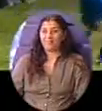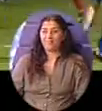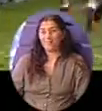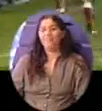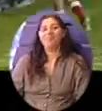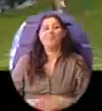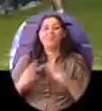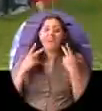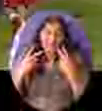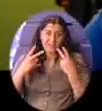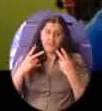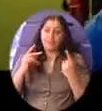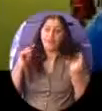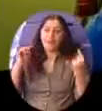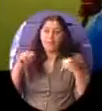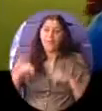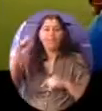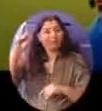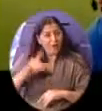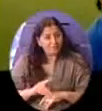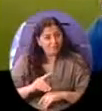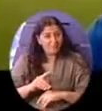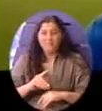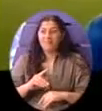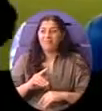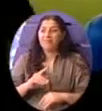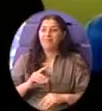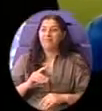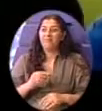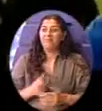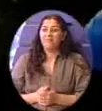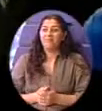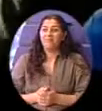מה שחשוב זה שהבאנו לדרום, ו...